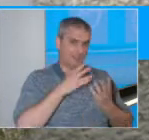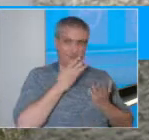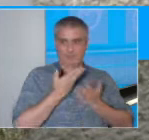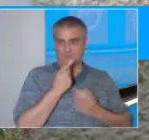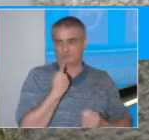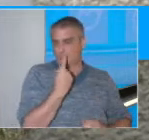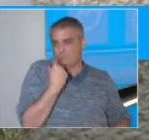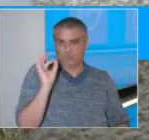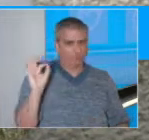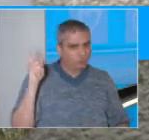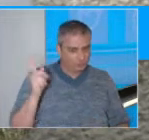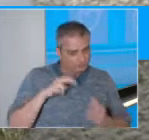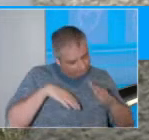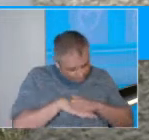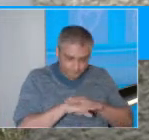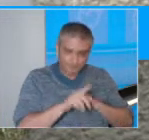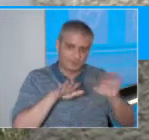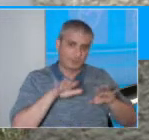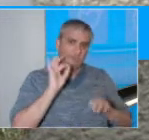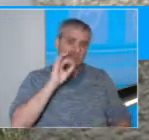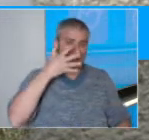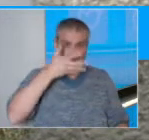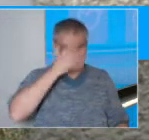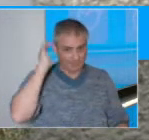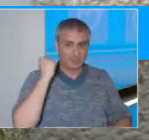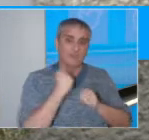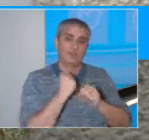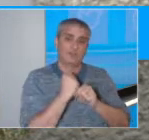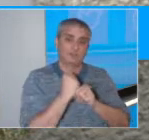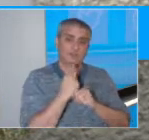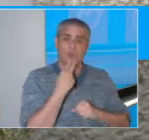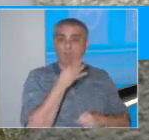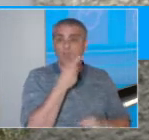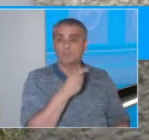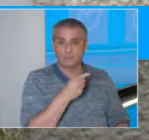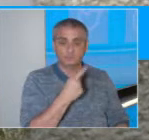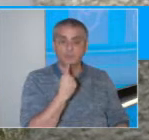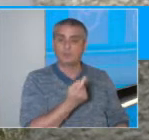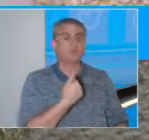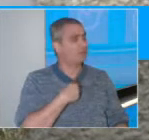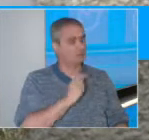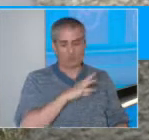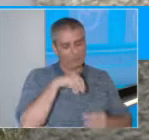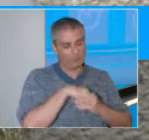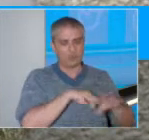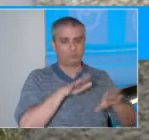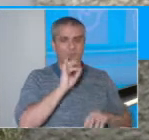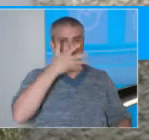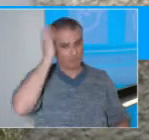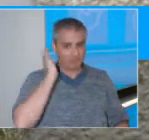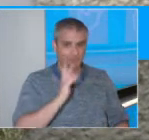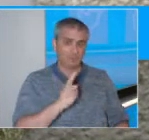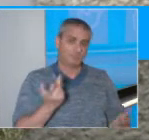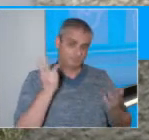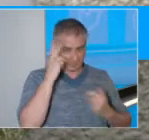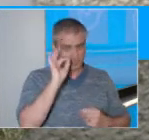שלו שהם יישבו תחת ממשלה של לפיד, והם יצאו עם ההצהרה הזאת שאומרת אנחנו לא נהיה בממשלה של לפיד, מתוך